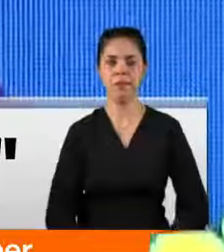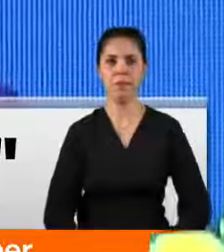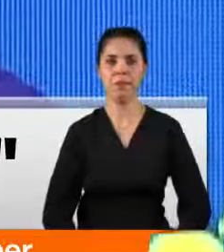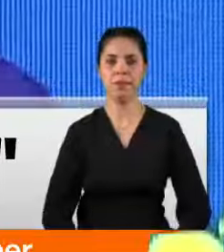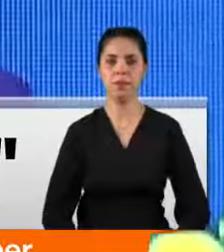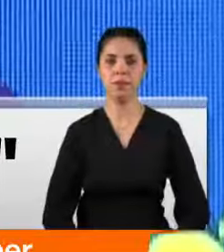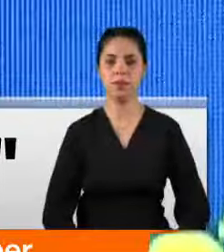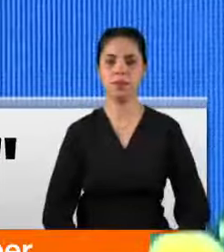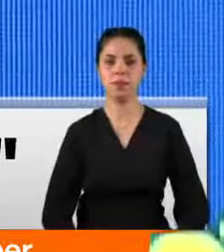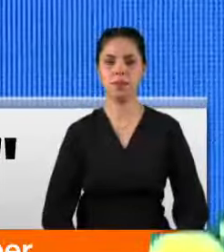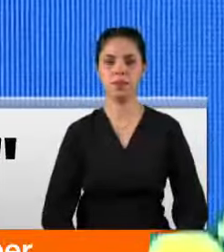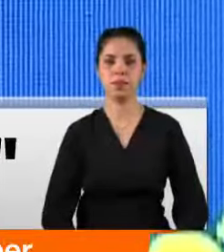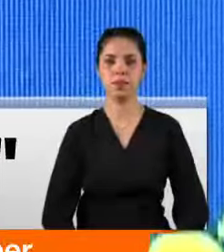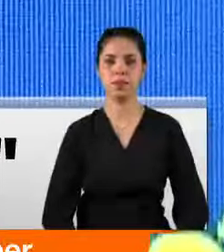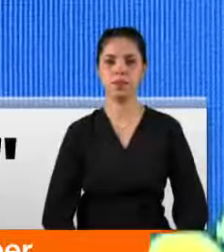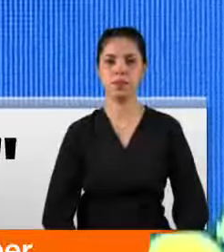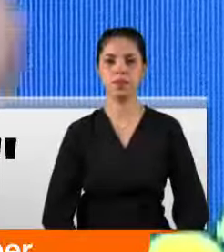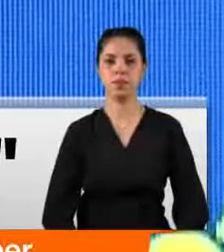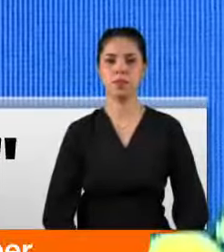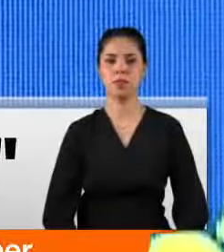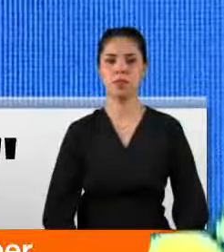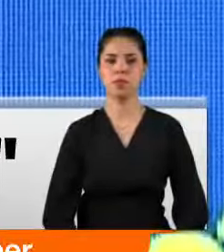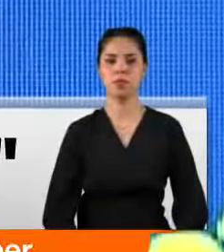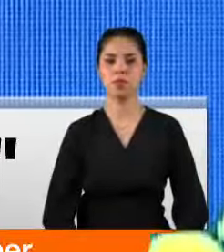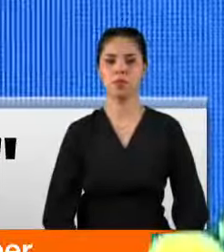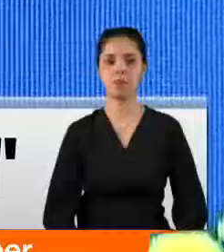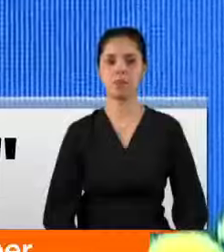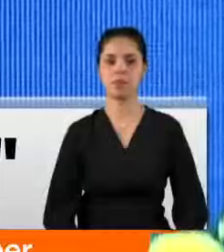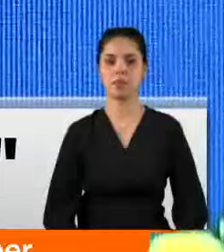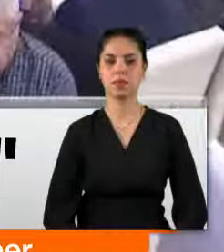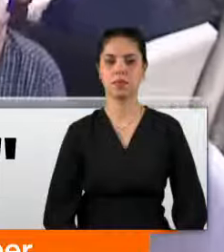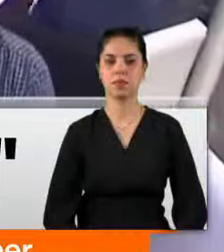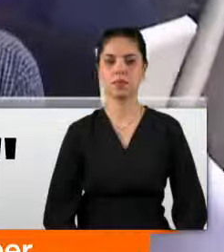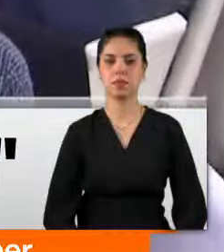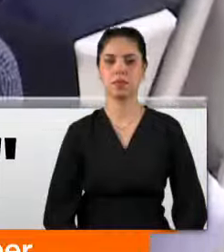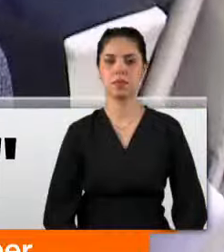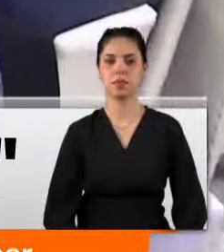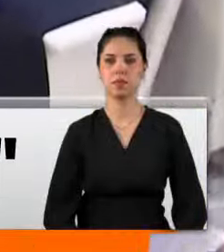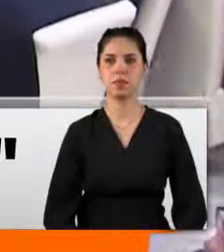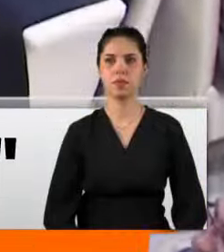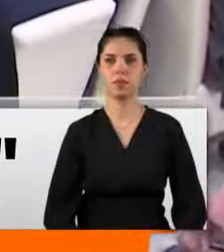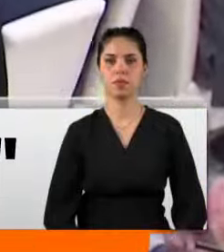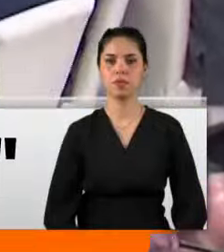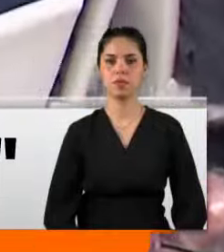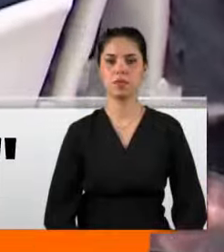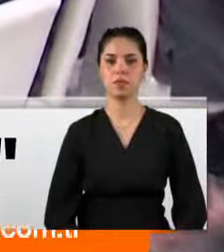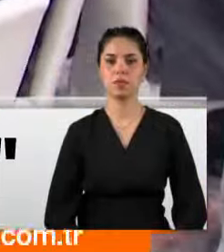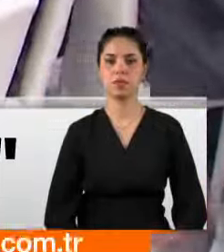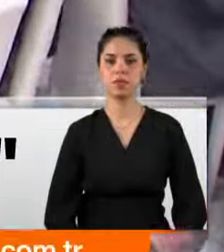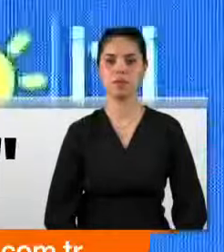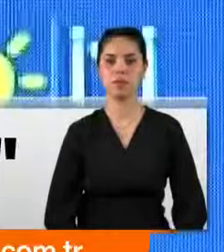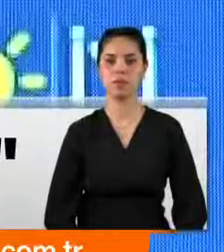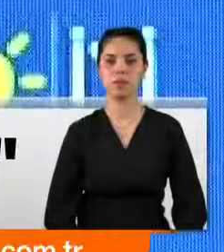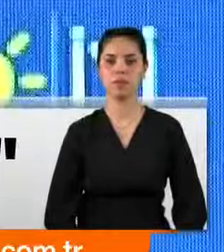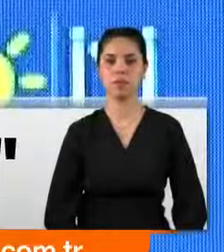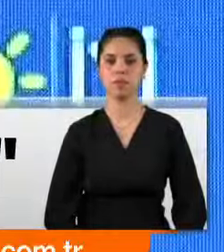sıkıldım. Demeyin kardeşim, bana abla mabla demeyin. İstemiyorum sizin bana